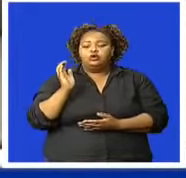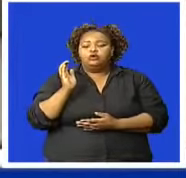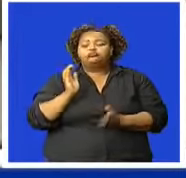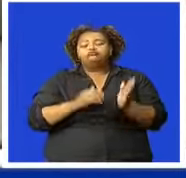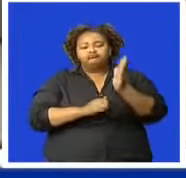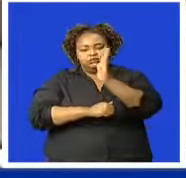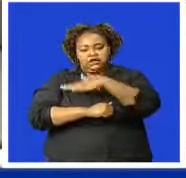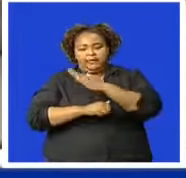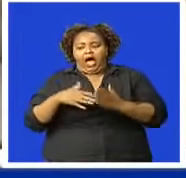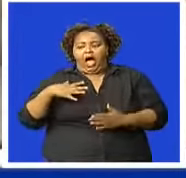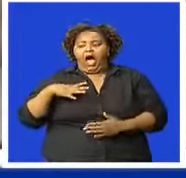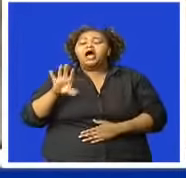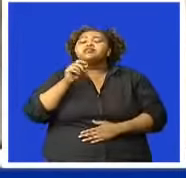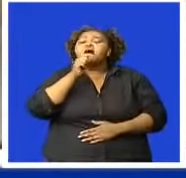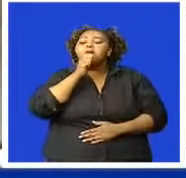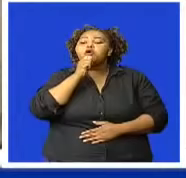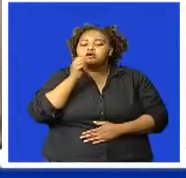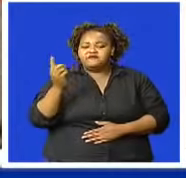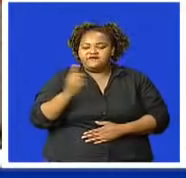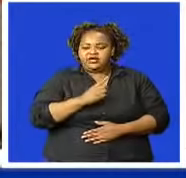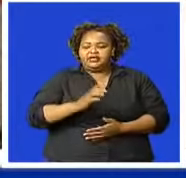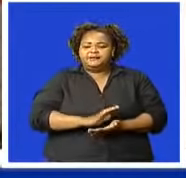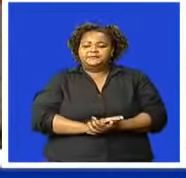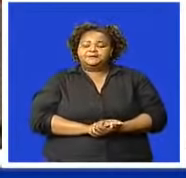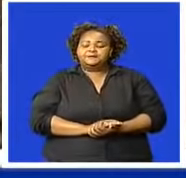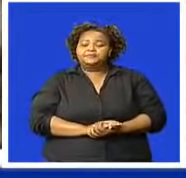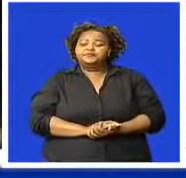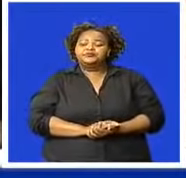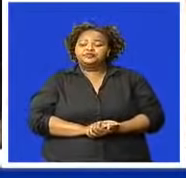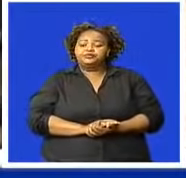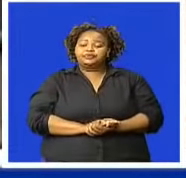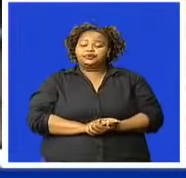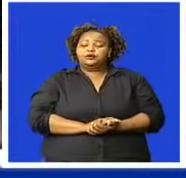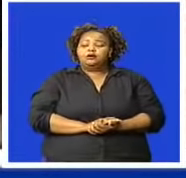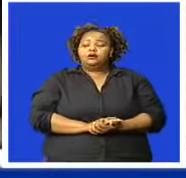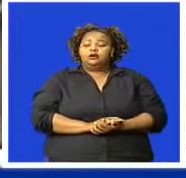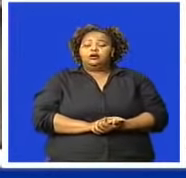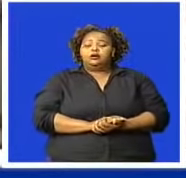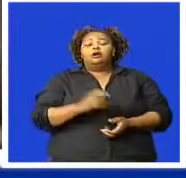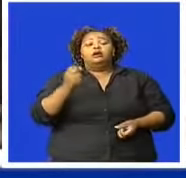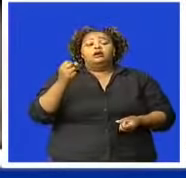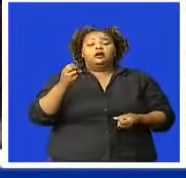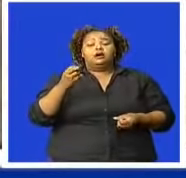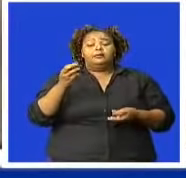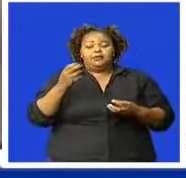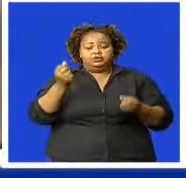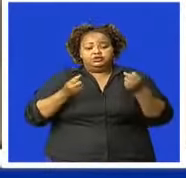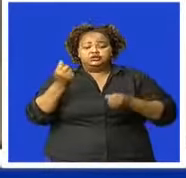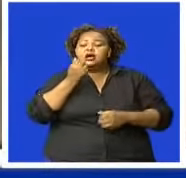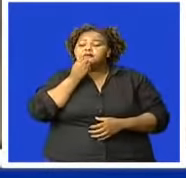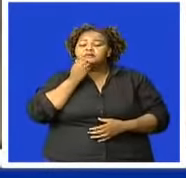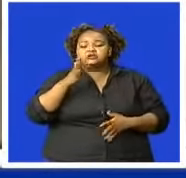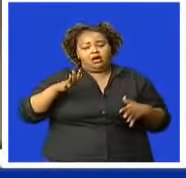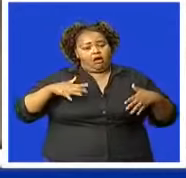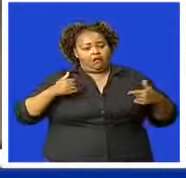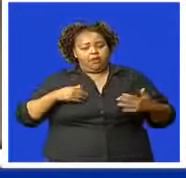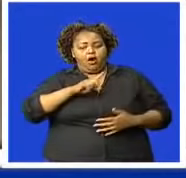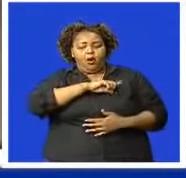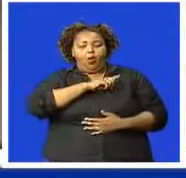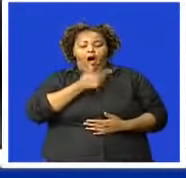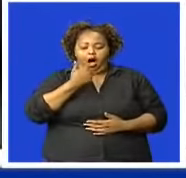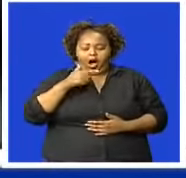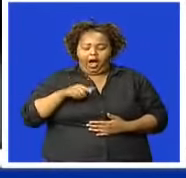ufike nakudzabuka kusa. Bashayeli bakamanzini bakhombise ukuyithokotela indzaba yokuthi petrol sewuyatholakala lapha